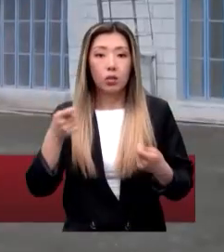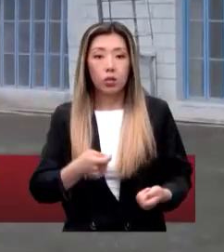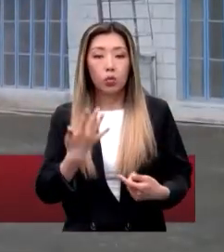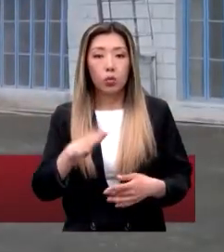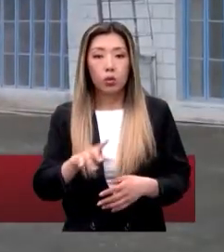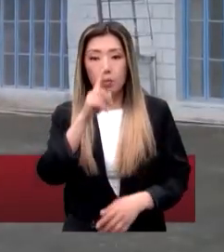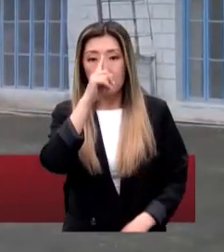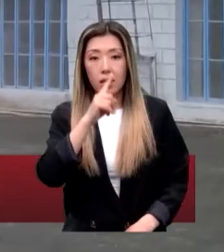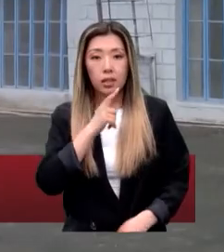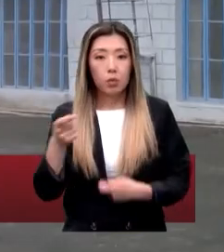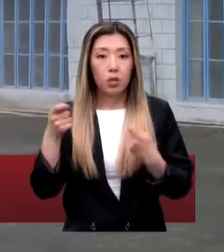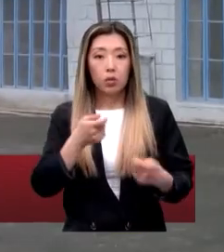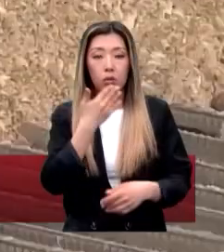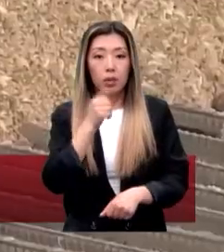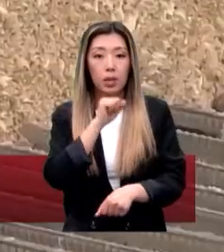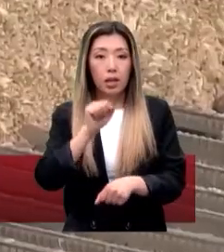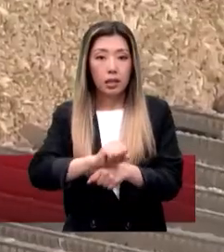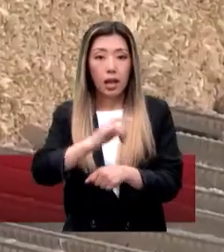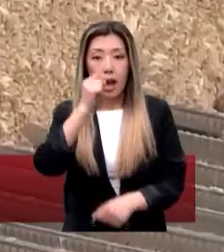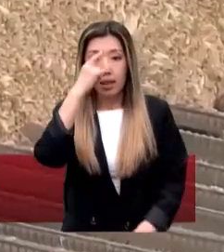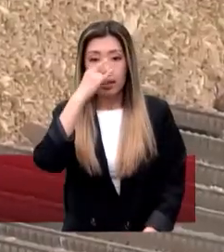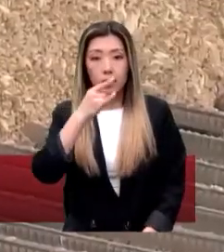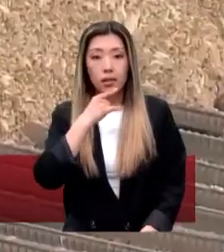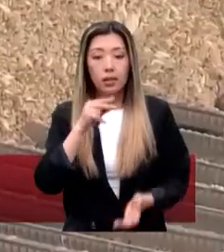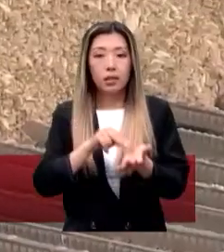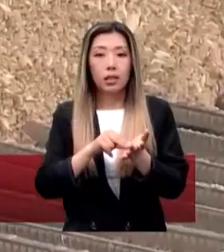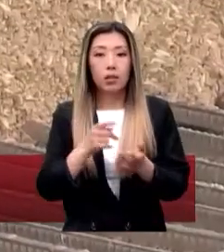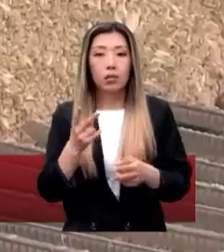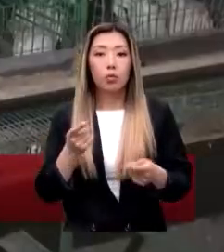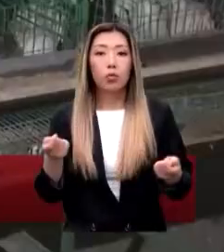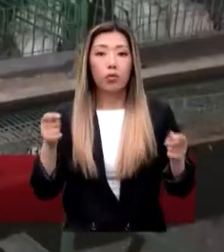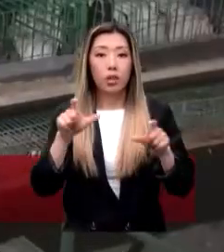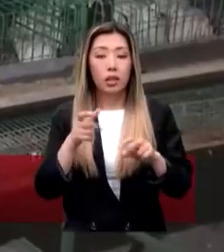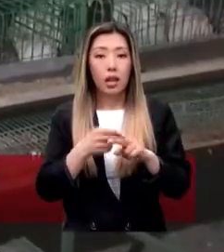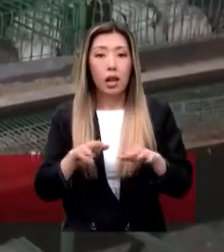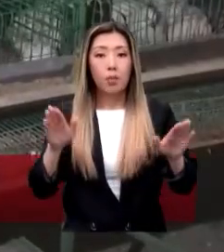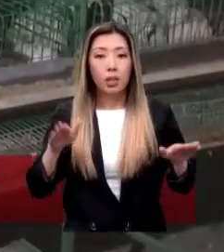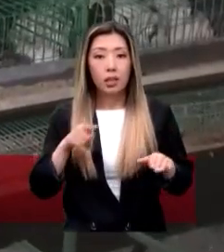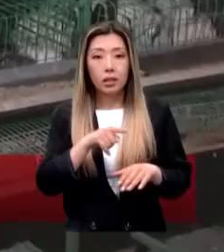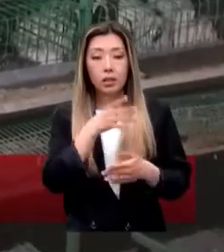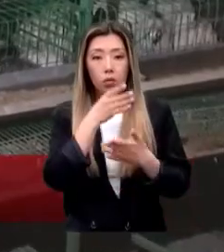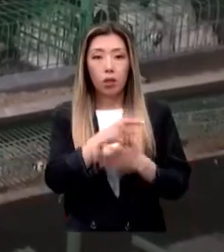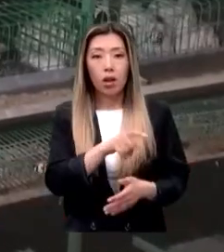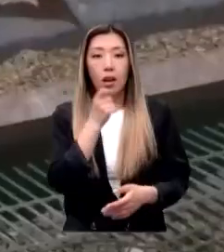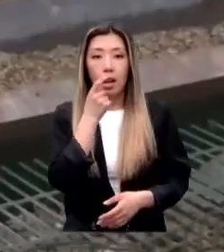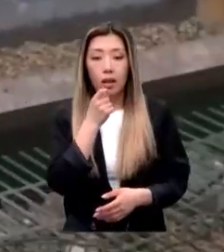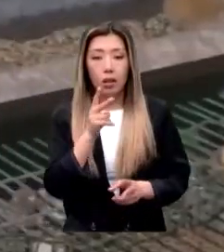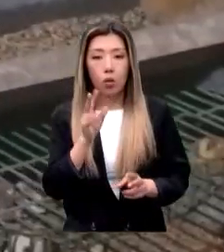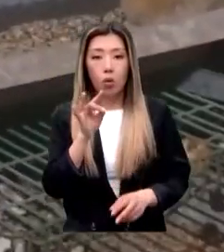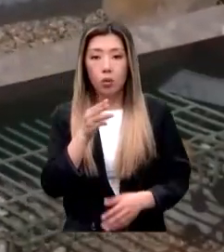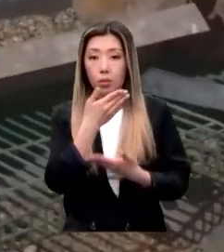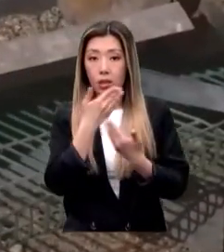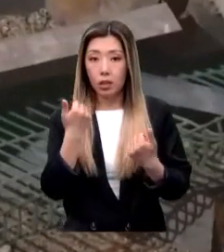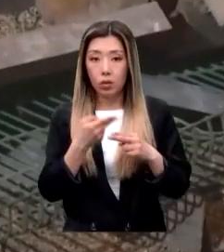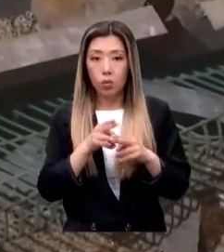рынки месяц назад, а казахстанские компании взвинтили цены на зерно. Птицефабрики сидят без кормов и рискуют потерять поголовье